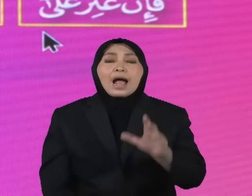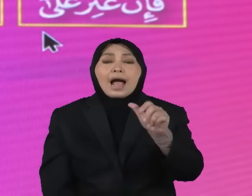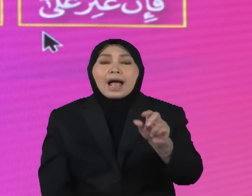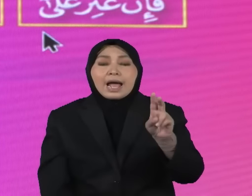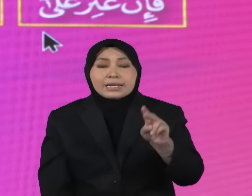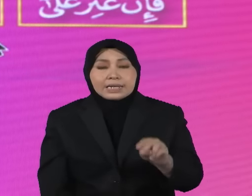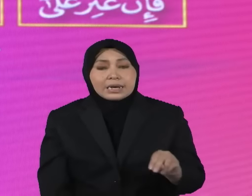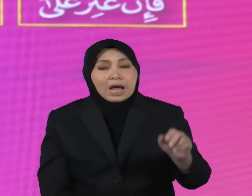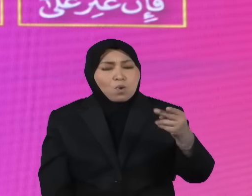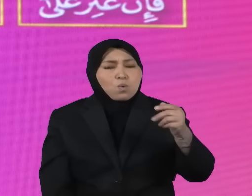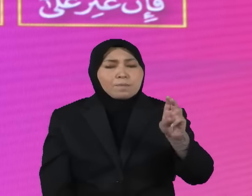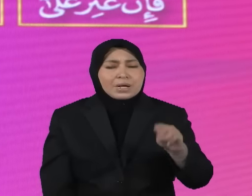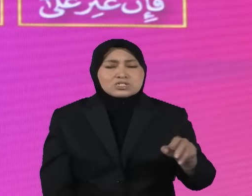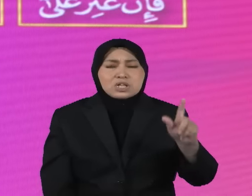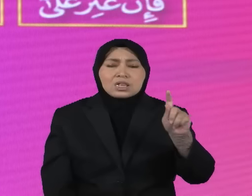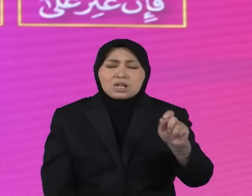annahu